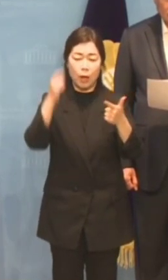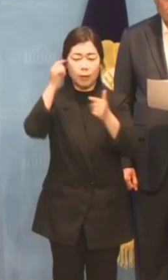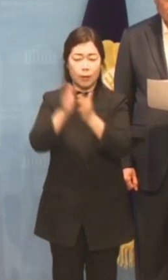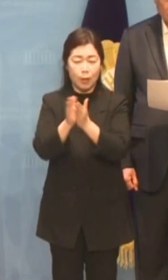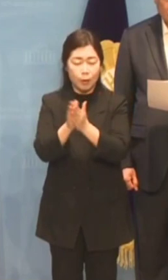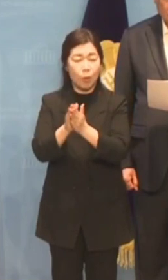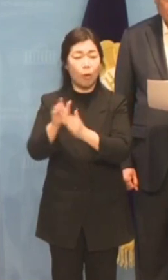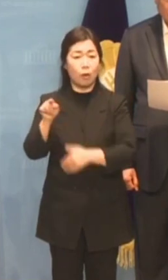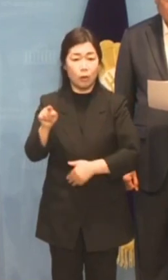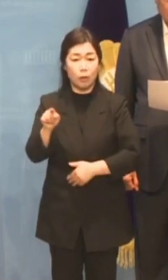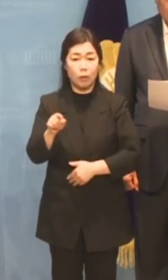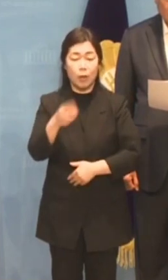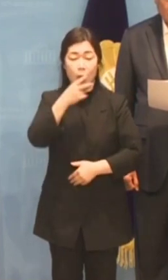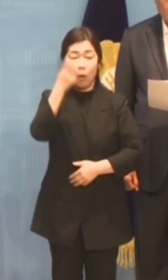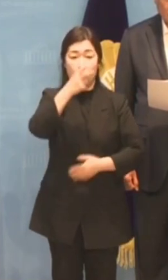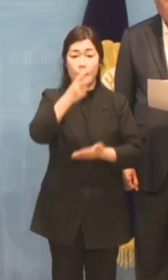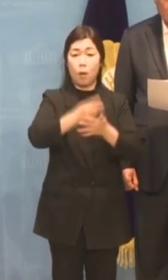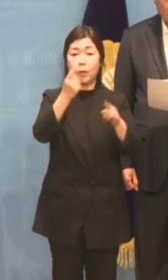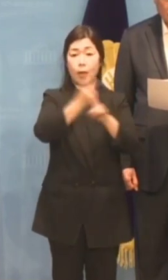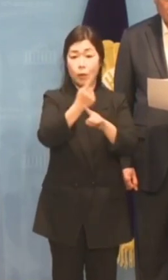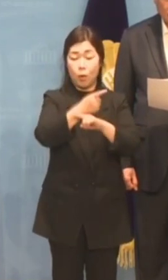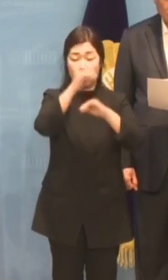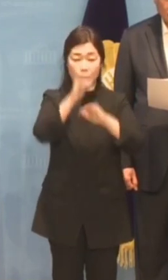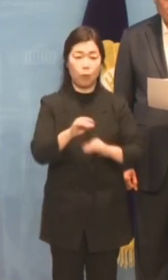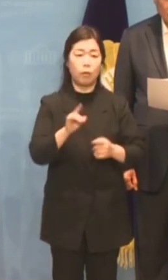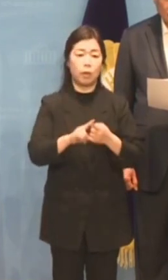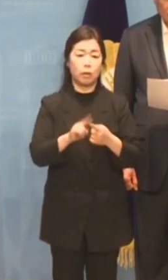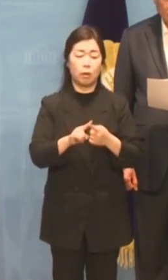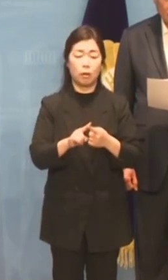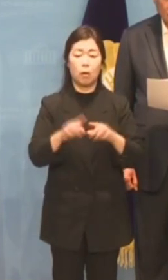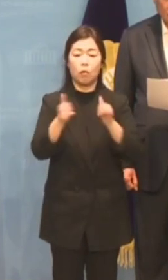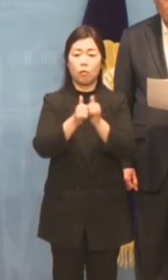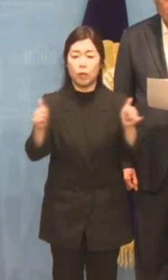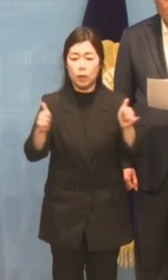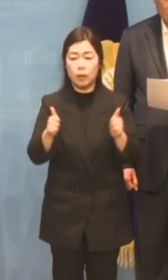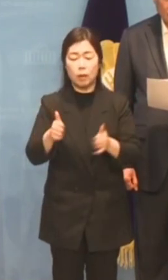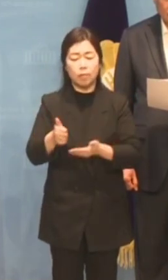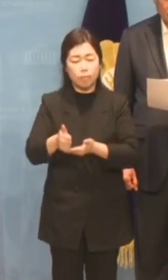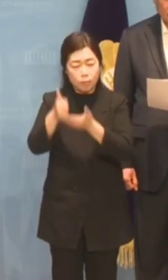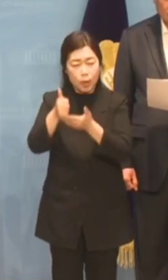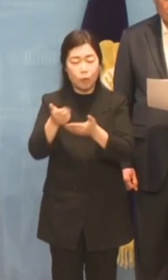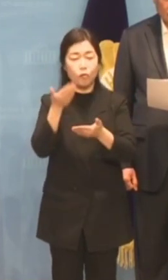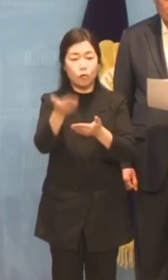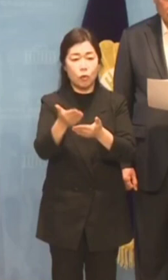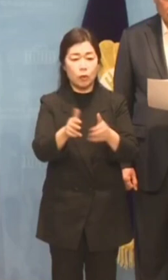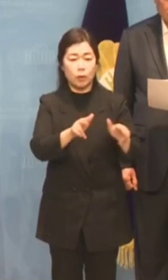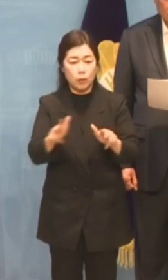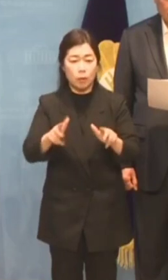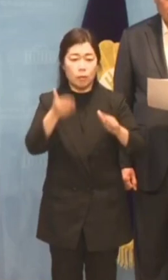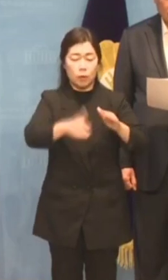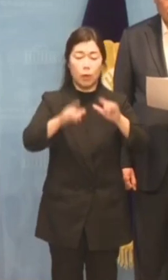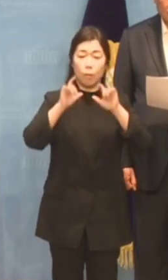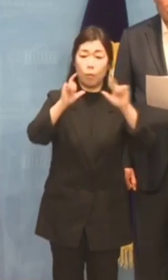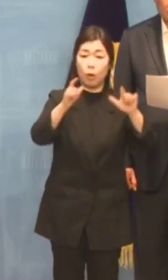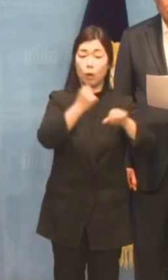찬성하는 양곡관리법 개정안에 대해 민심을 받들어 즉시 공포하고